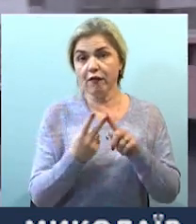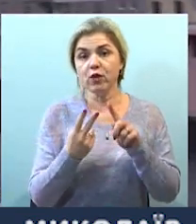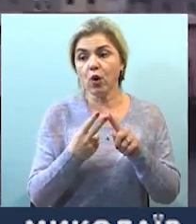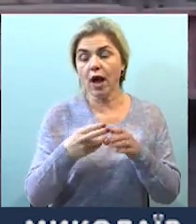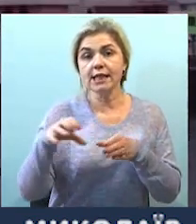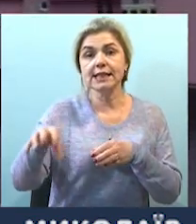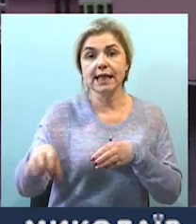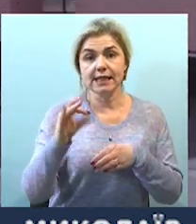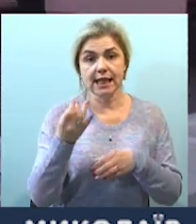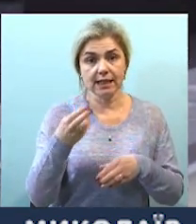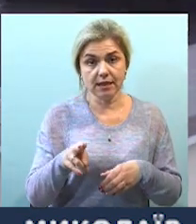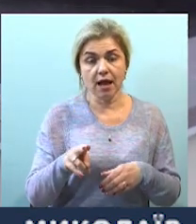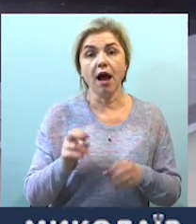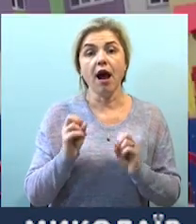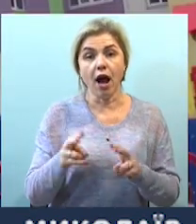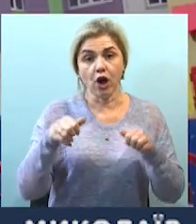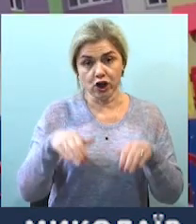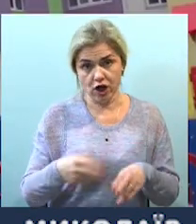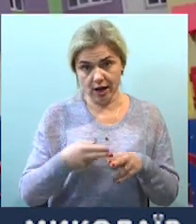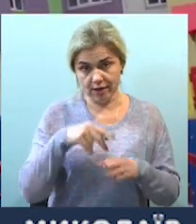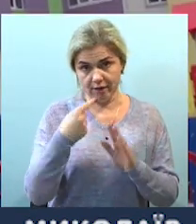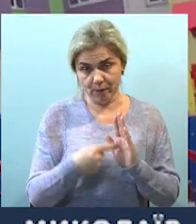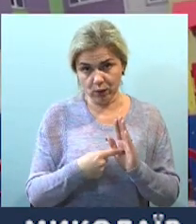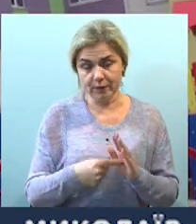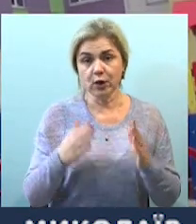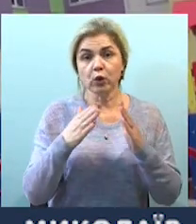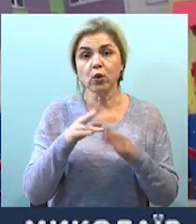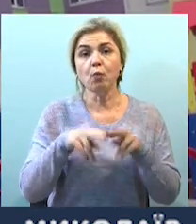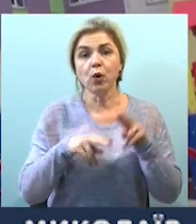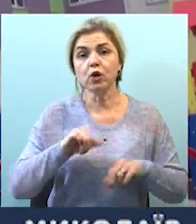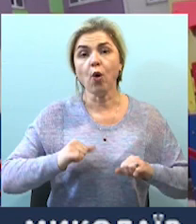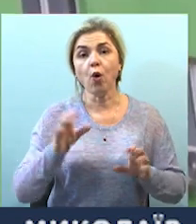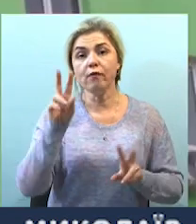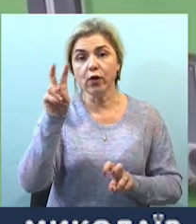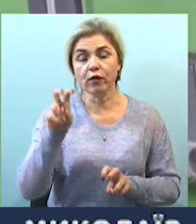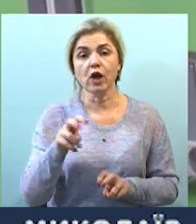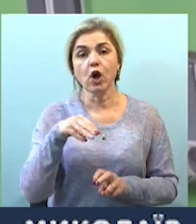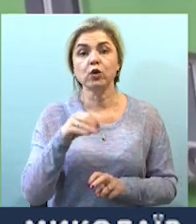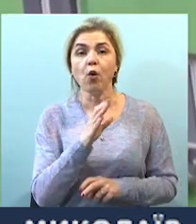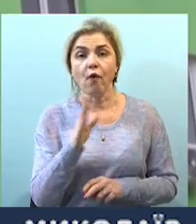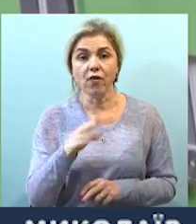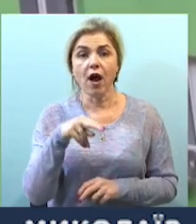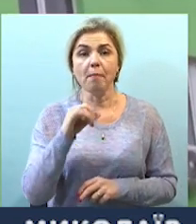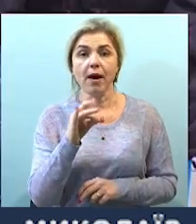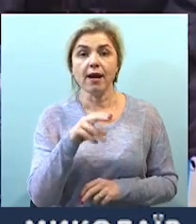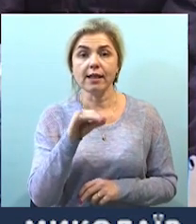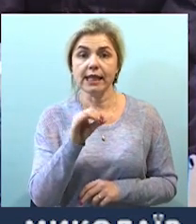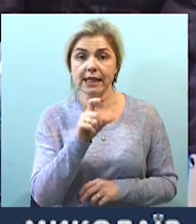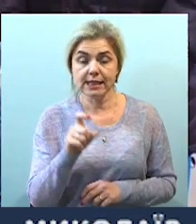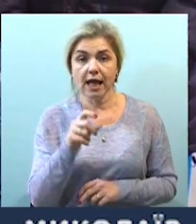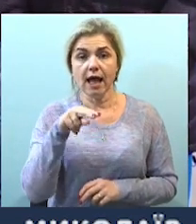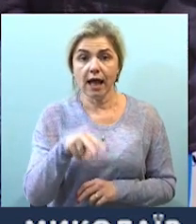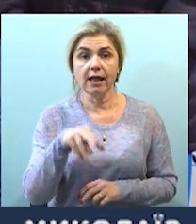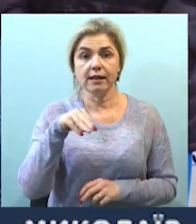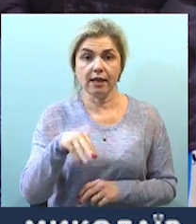Локально решили этот вопрос. Дім побудувала компанія «Товариство з обмеженою відповідальністю «Парадіз ЛТД».